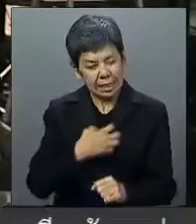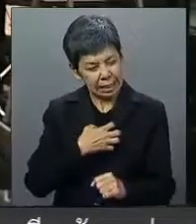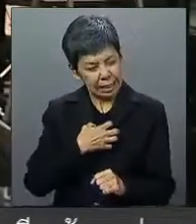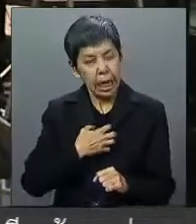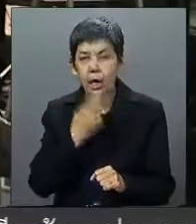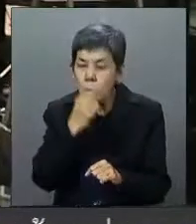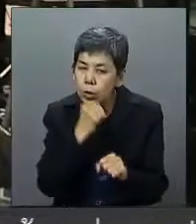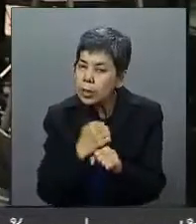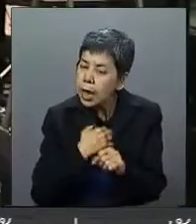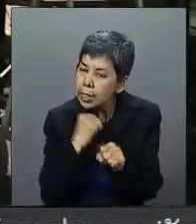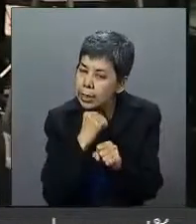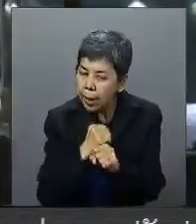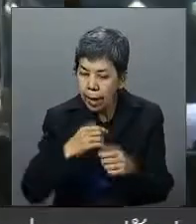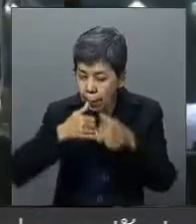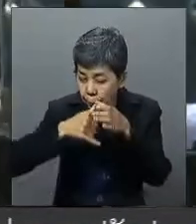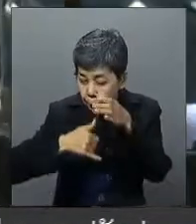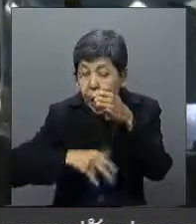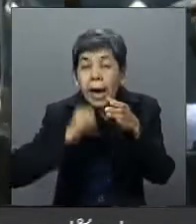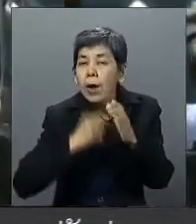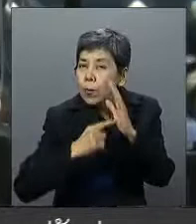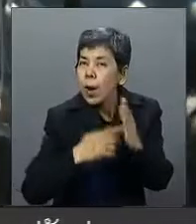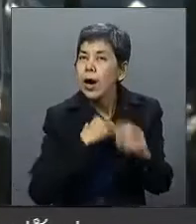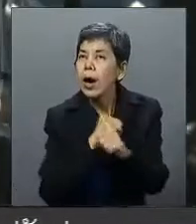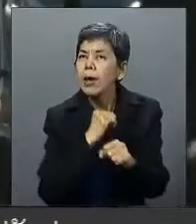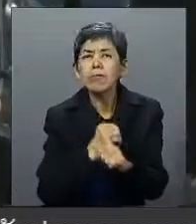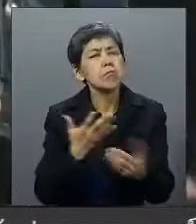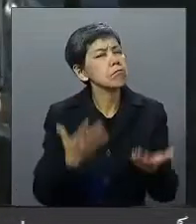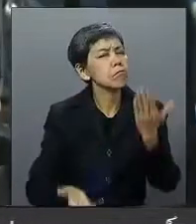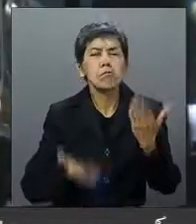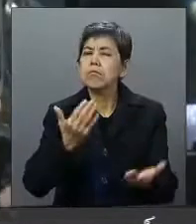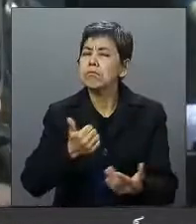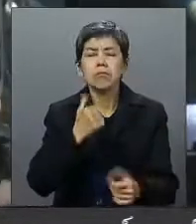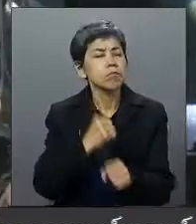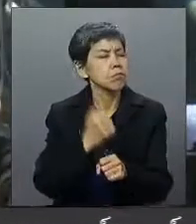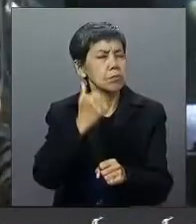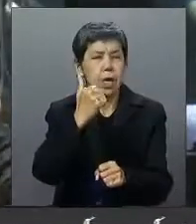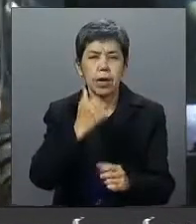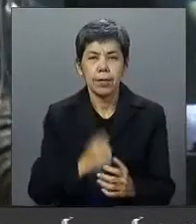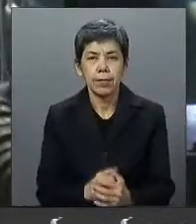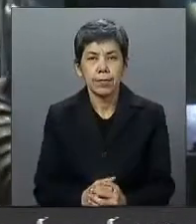ที่เขาอยากหันมาเล่นดนตรีใต้น้ำก็เพื่อพิสูจน์ว่าไม่มีอะไรที่เป็นไปไม่ได้ค่ะ